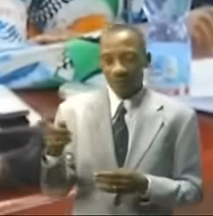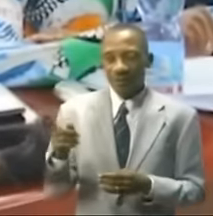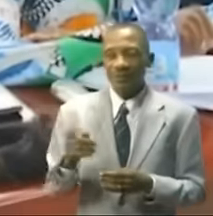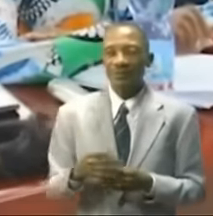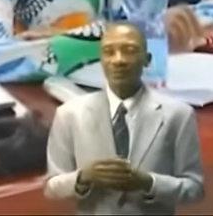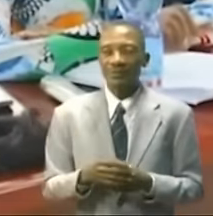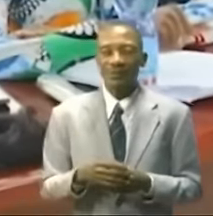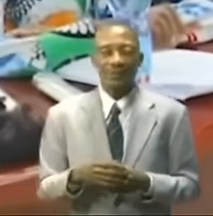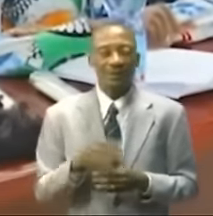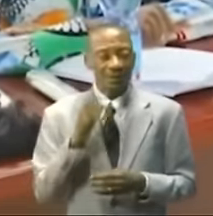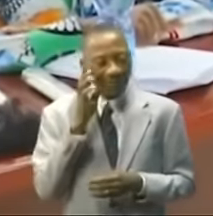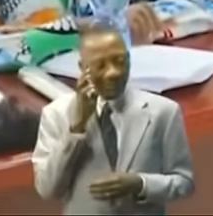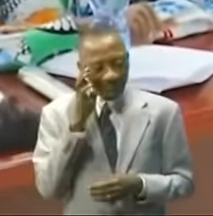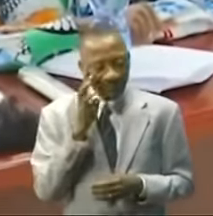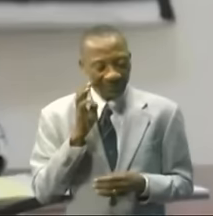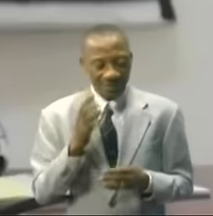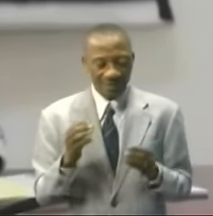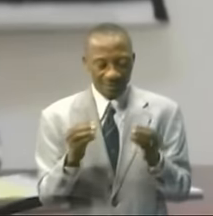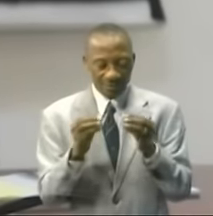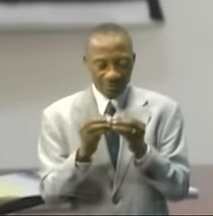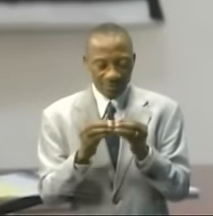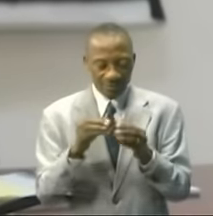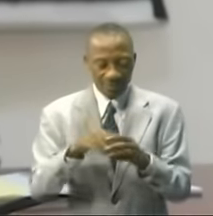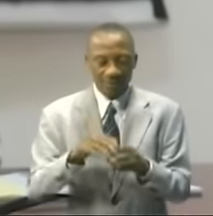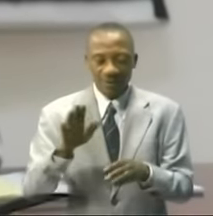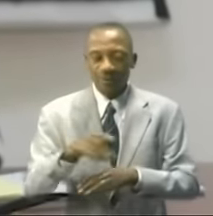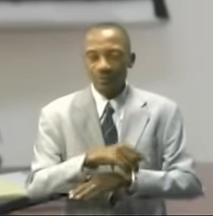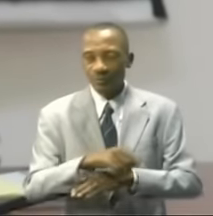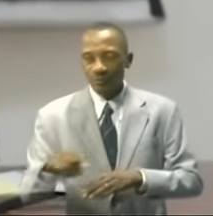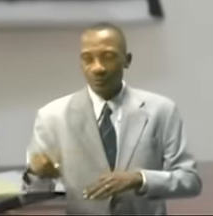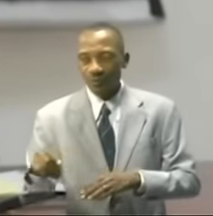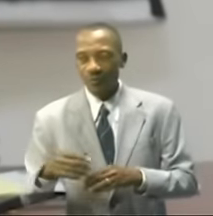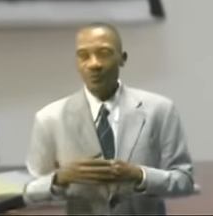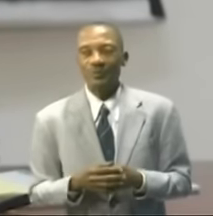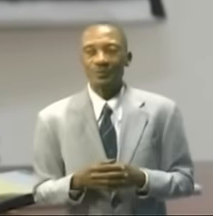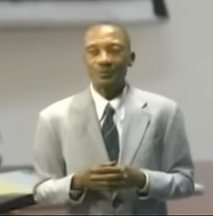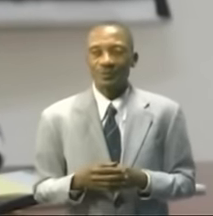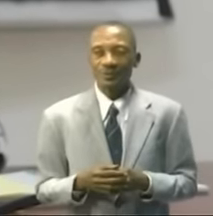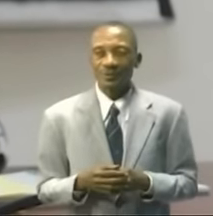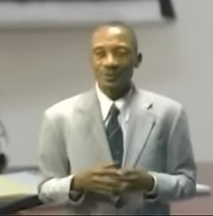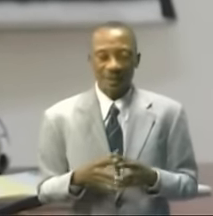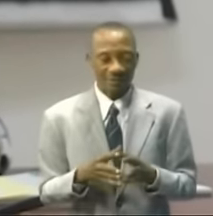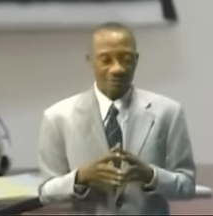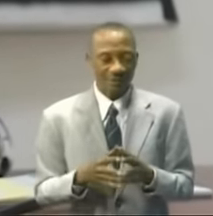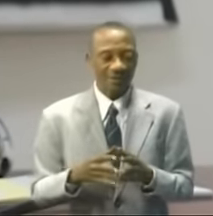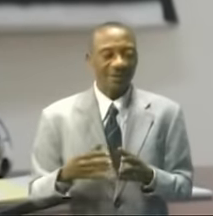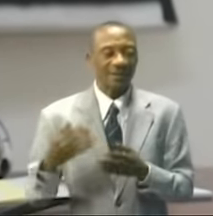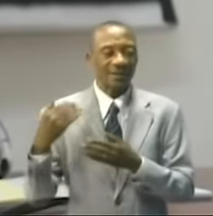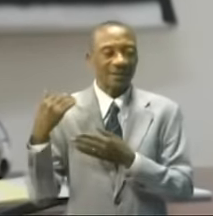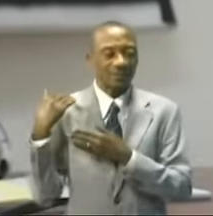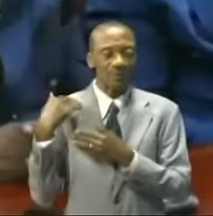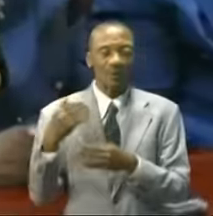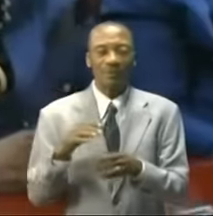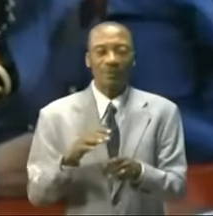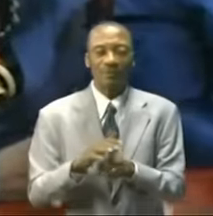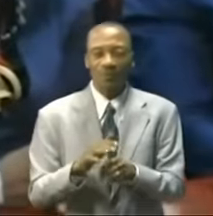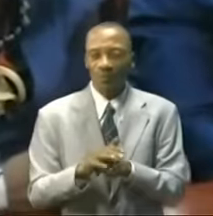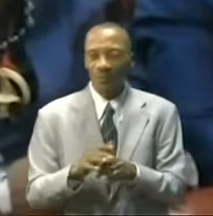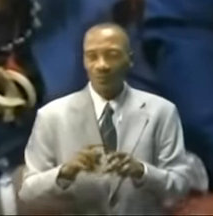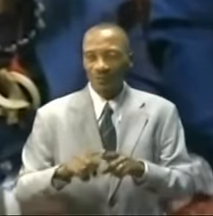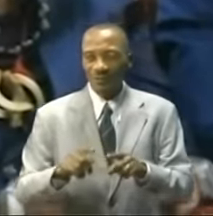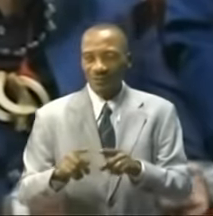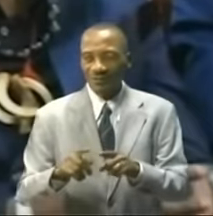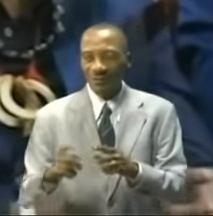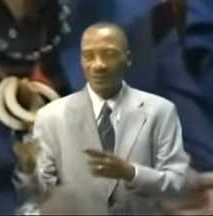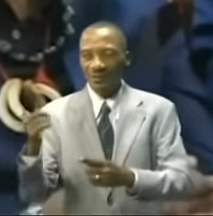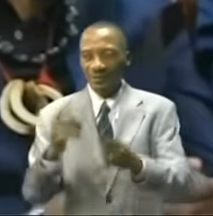échanges fructueux avec les associations des chefs coutumiers, Sa Majesté Moamindez et Jean-Baptiste a fait mention de certains